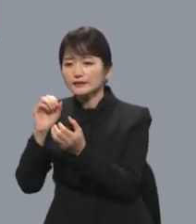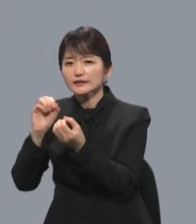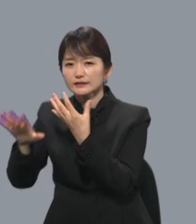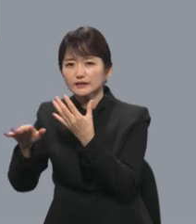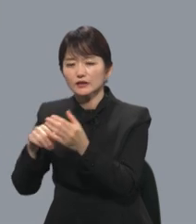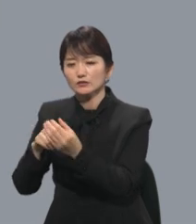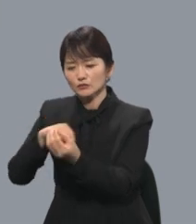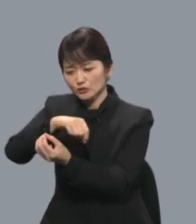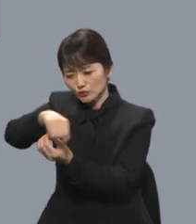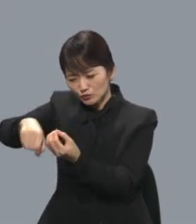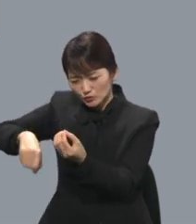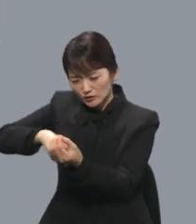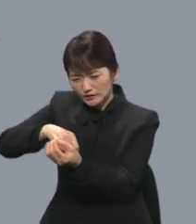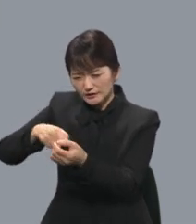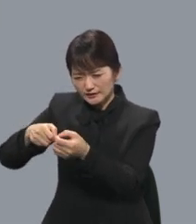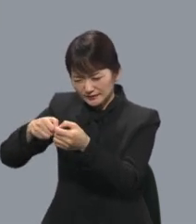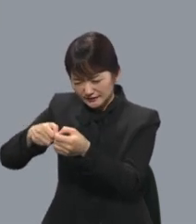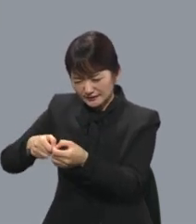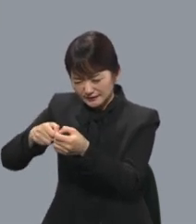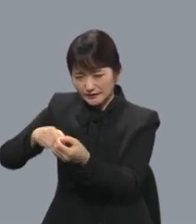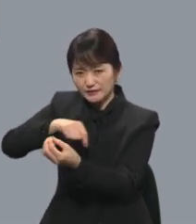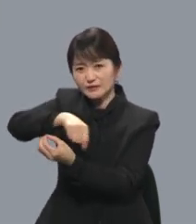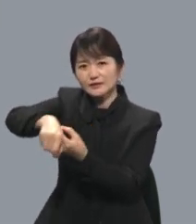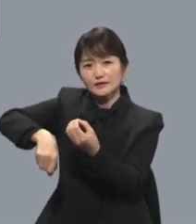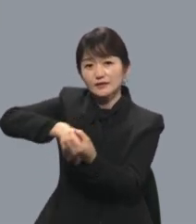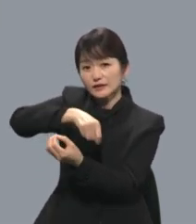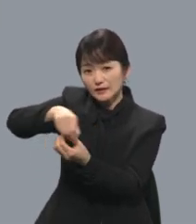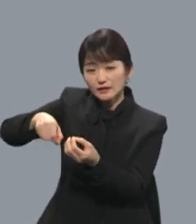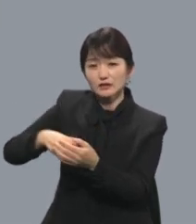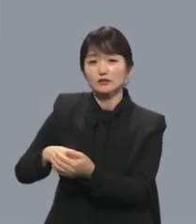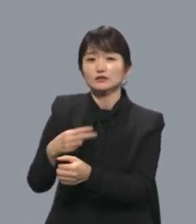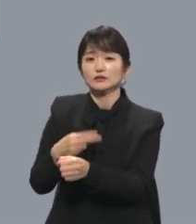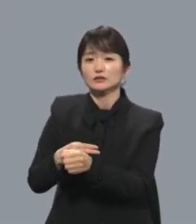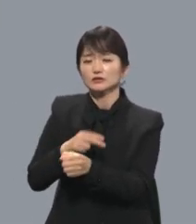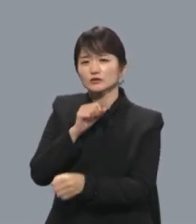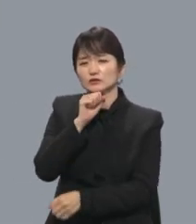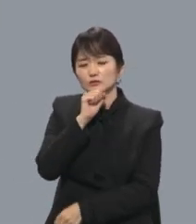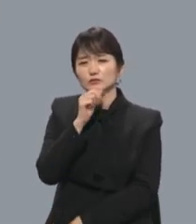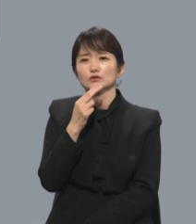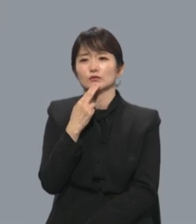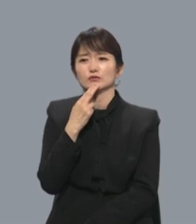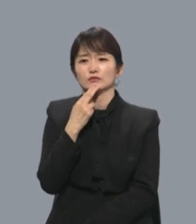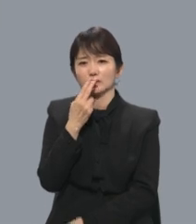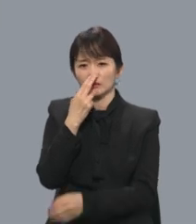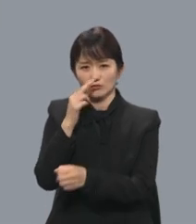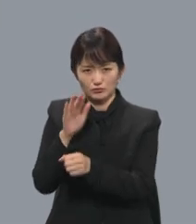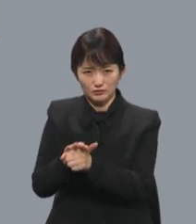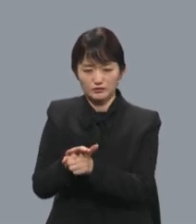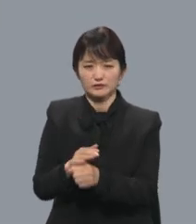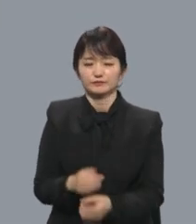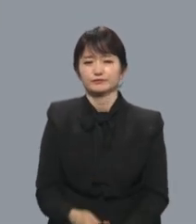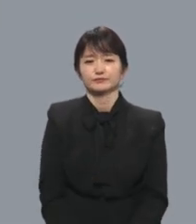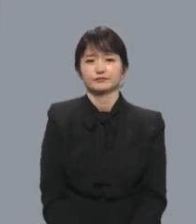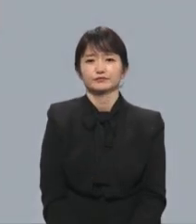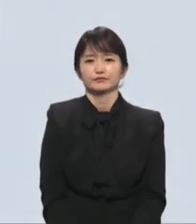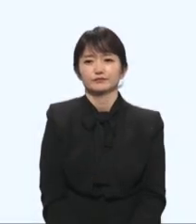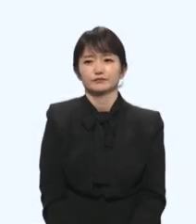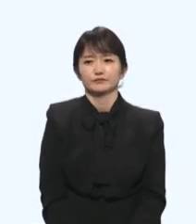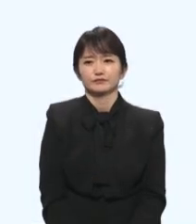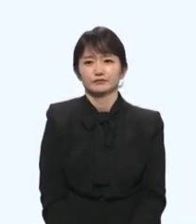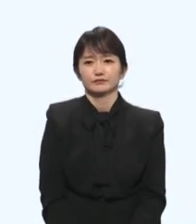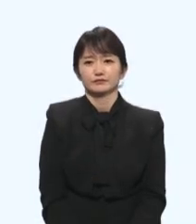지금 지구과학 전공에 대한 선생님이 영점 처리를 했다 저거 어떻게 억울하다 뭐 이런 식에 지금 이야기가 나오고 있는 것이죠 근데